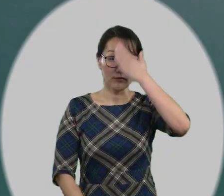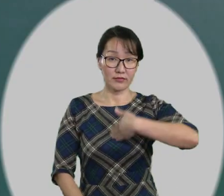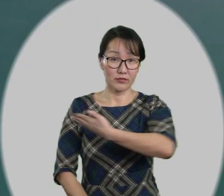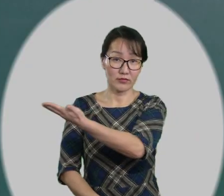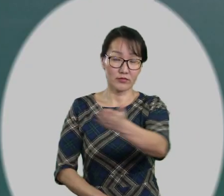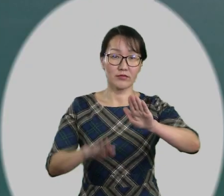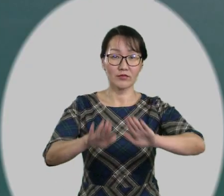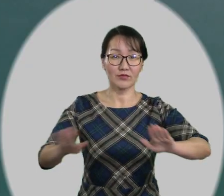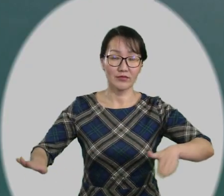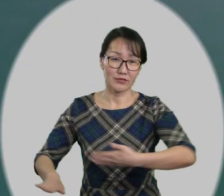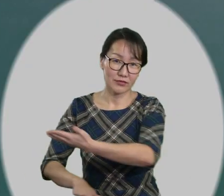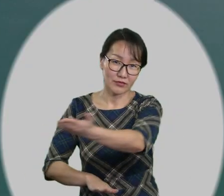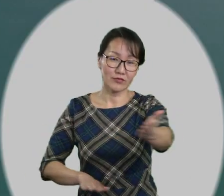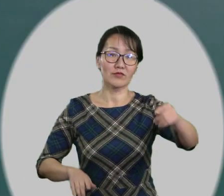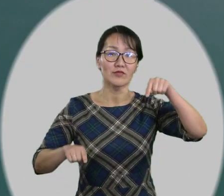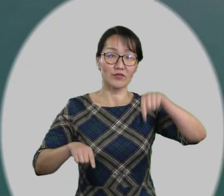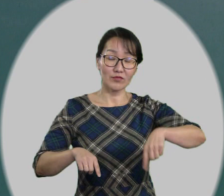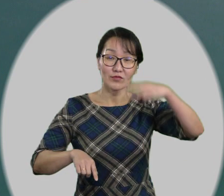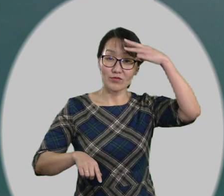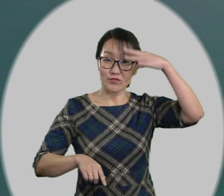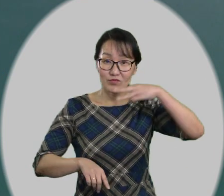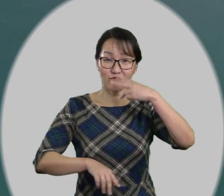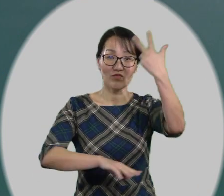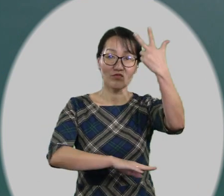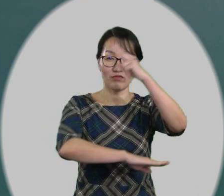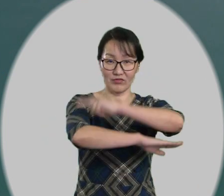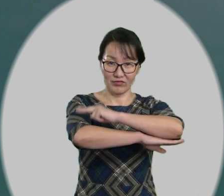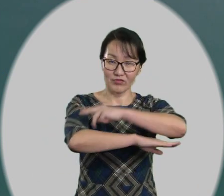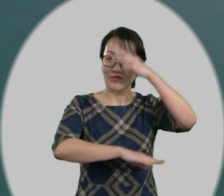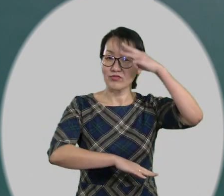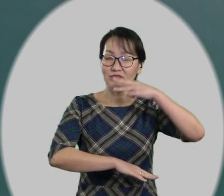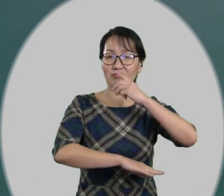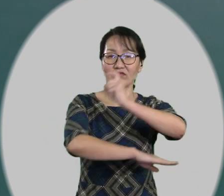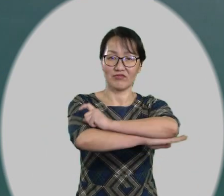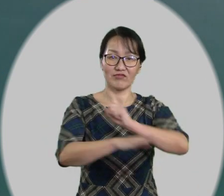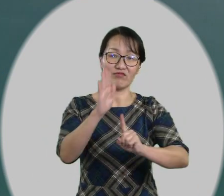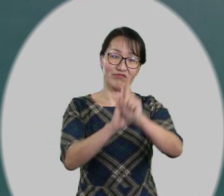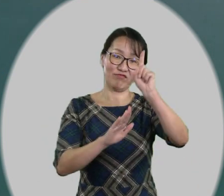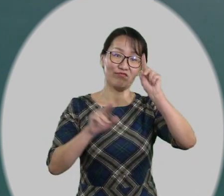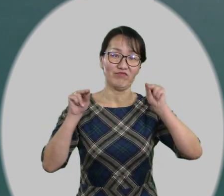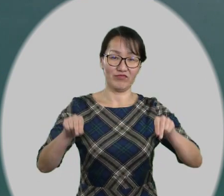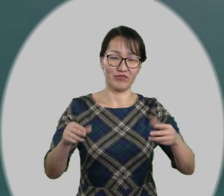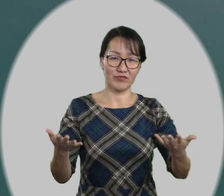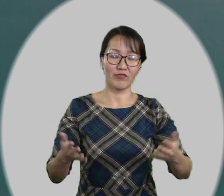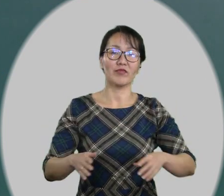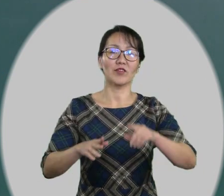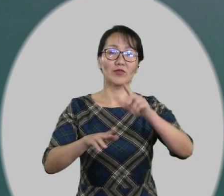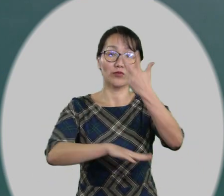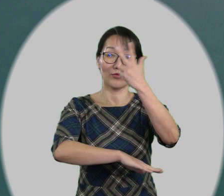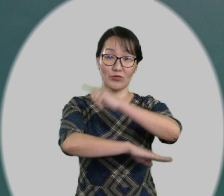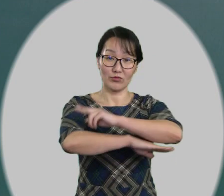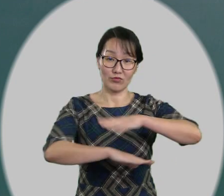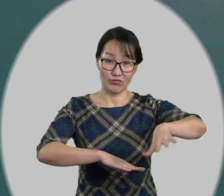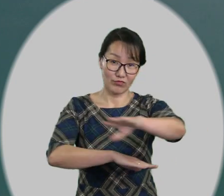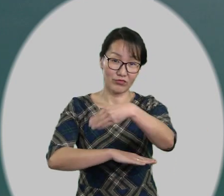Сайн бацхан хүүхдүүд ээ. За ингээд өнөөдрийн Монгол 3 дугаар ангийн Монгол хэлний хичээл маань эхлэхэд бэлэн боллоо. Ингээд 3 дугаар ангийн сурагчид